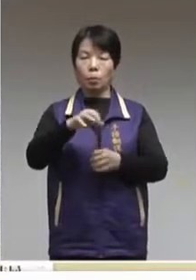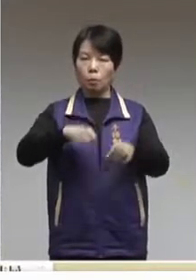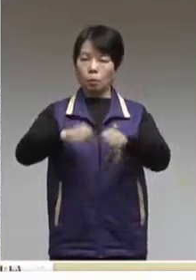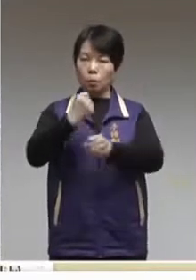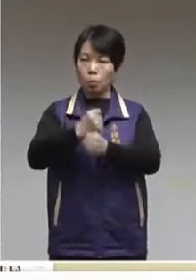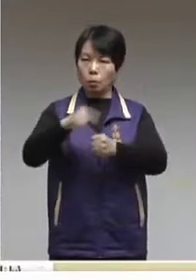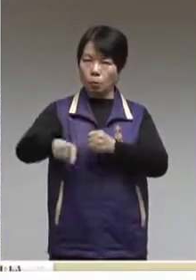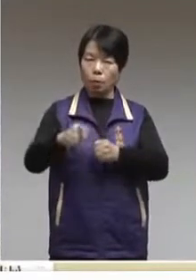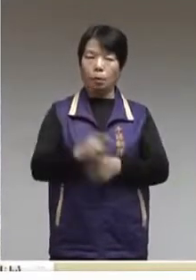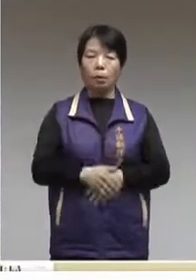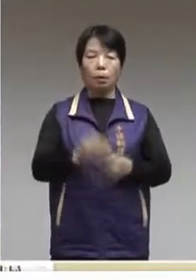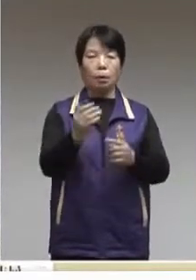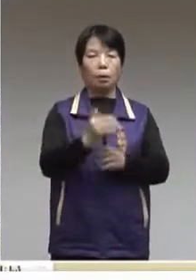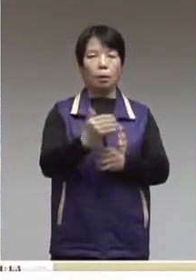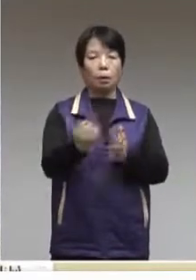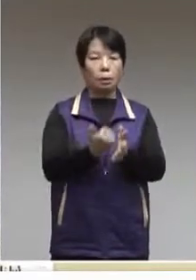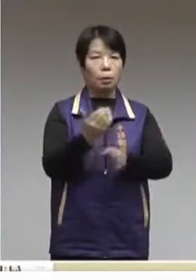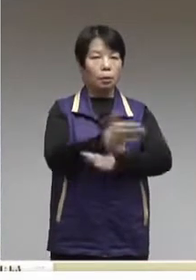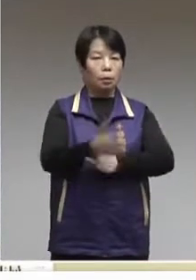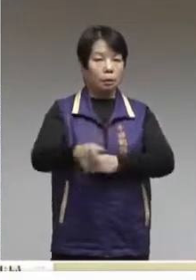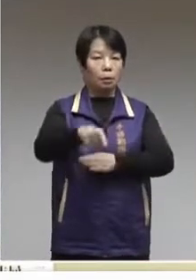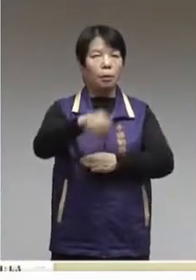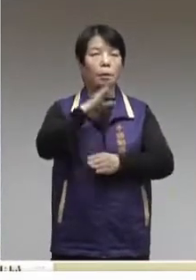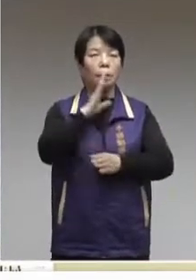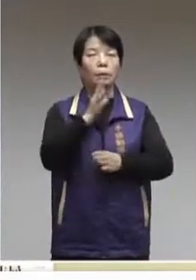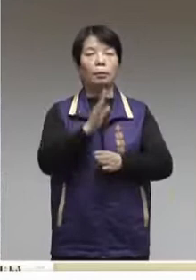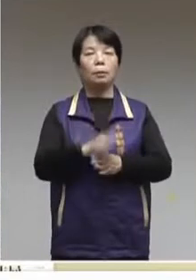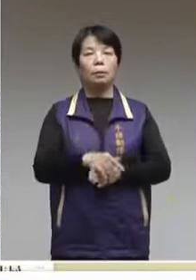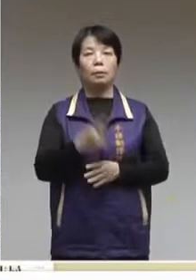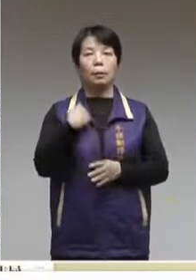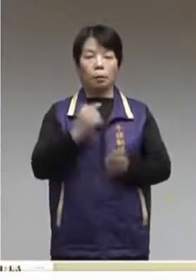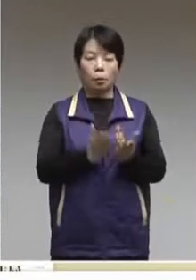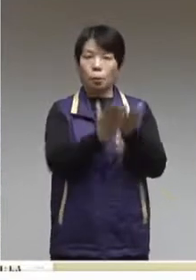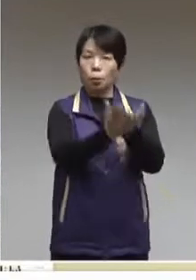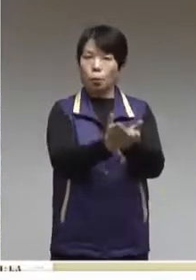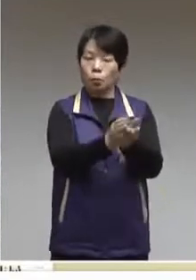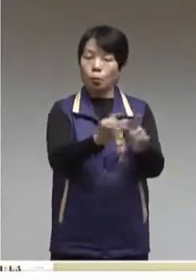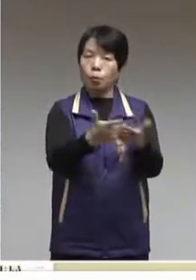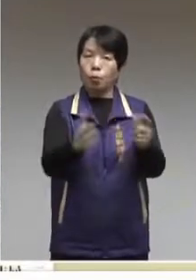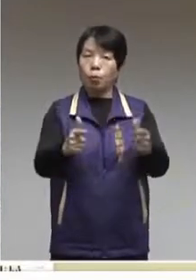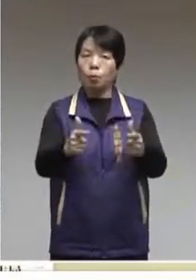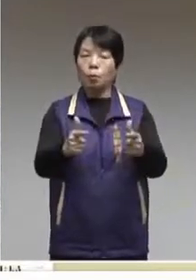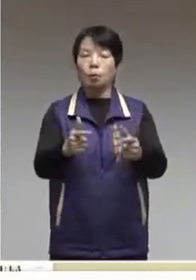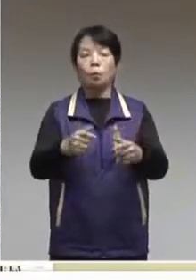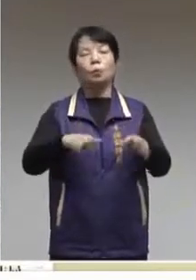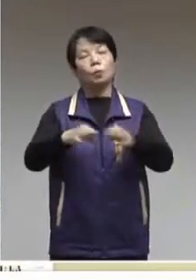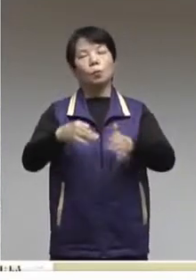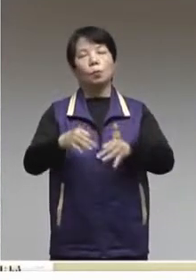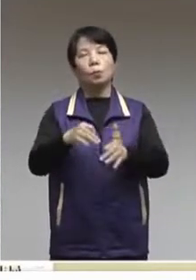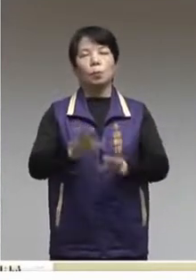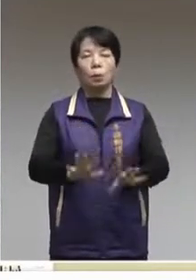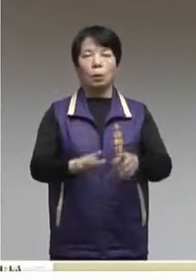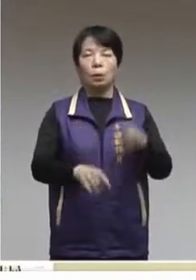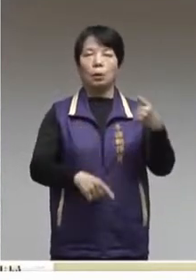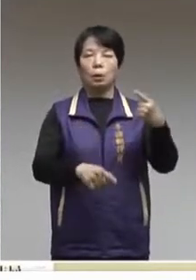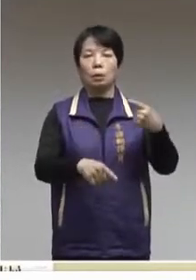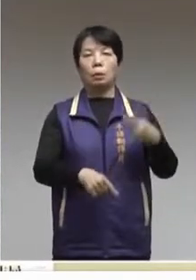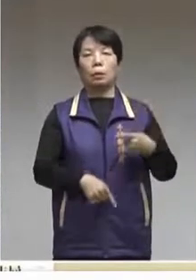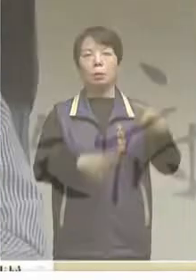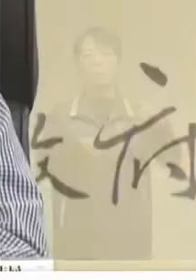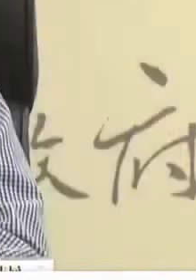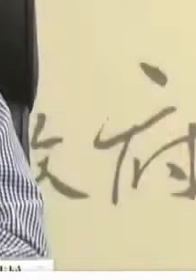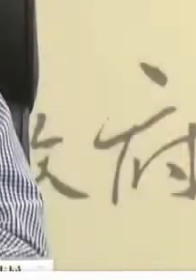前镇区经营船舶的一个零件供应商。那他在1月14号下午